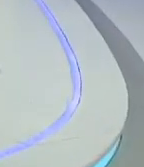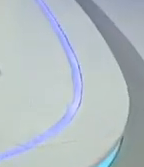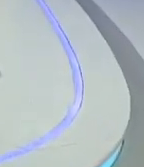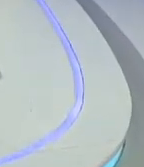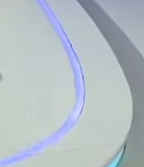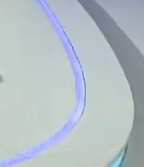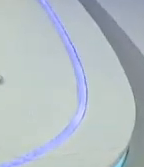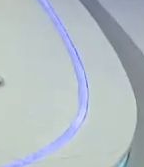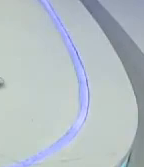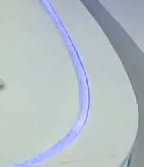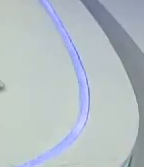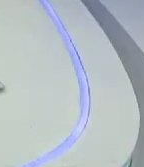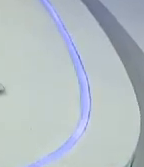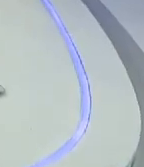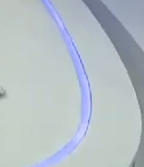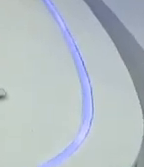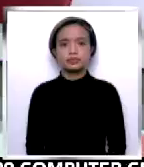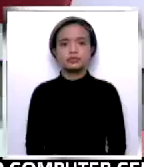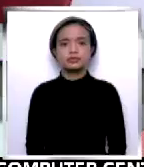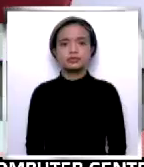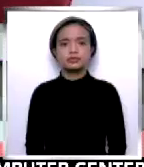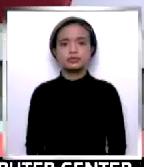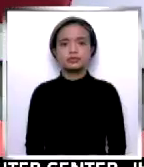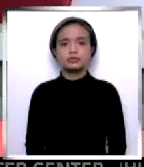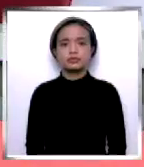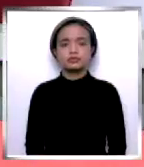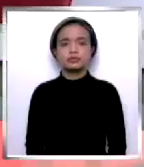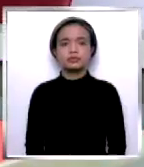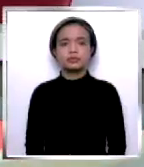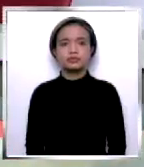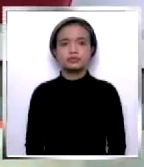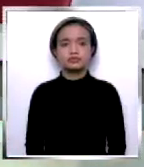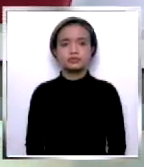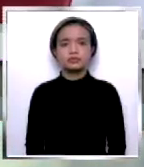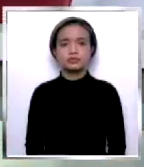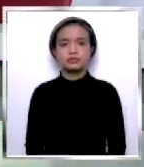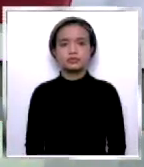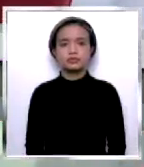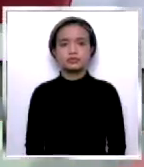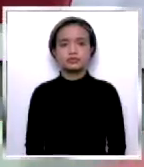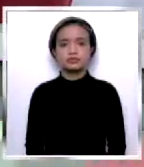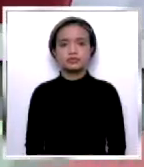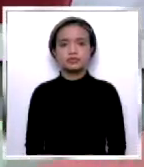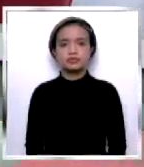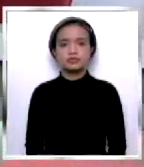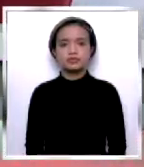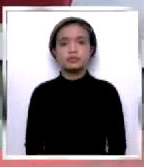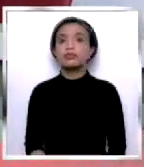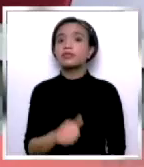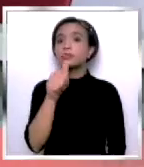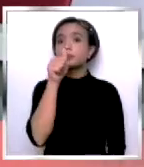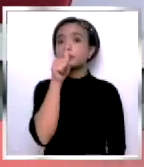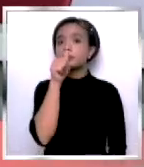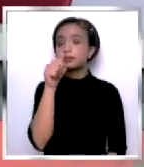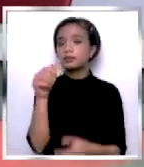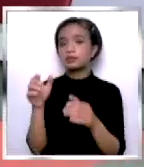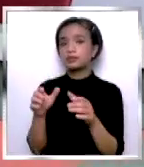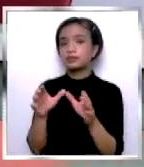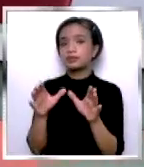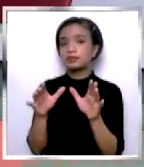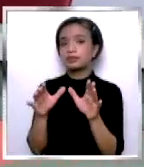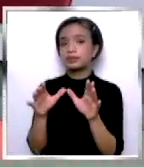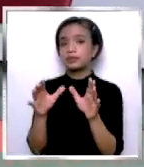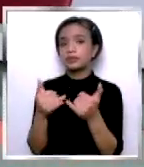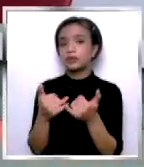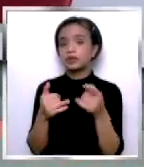Magandang gabi po, Luzon, Visayas at Mindanao. Patuloy na hinihirit ng pribadong concessionaire ng LRT 1